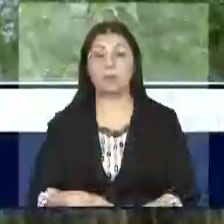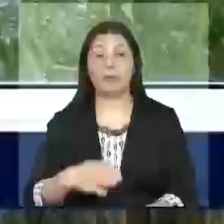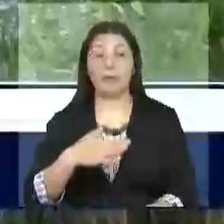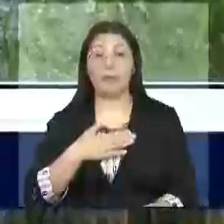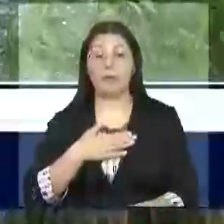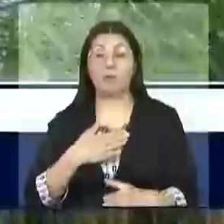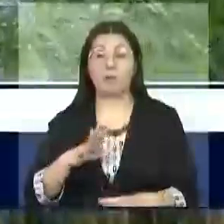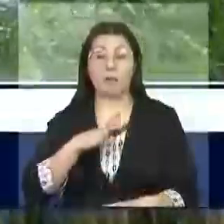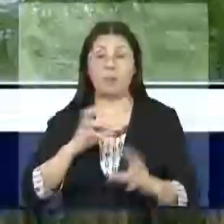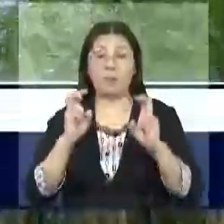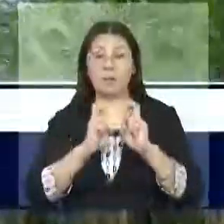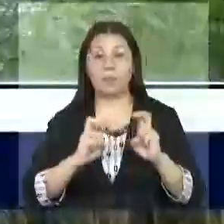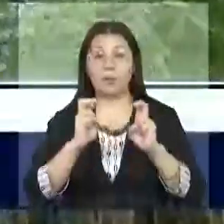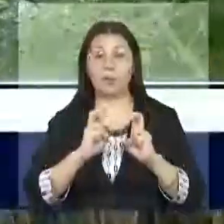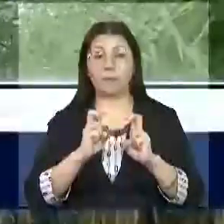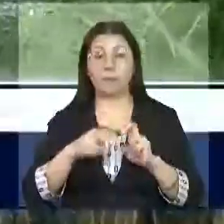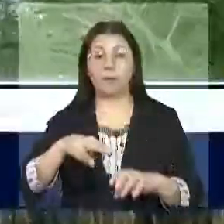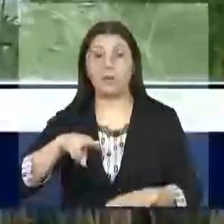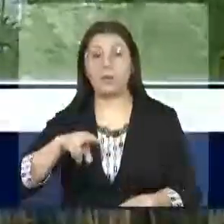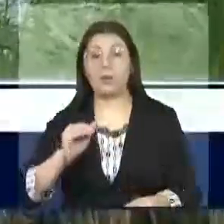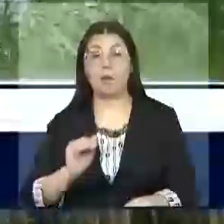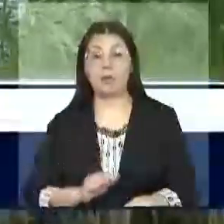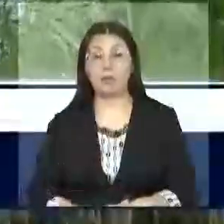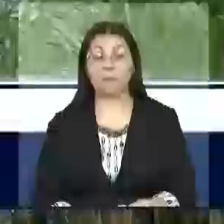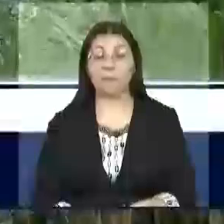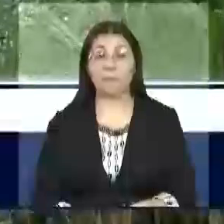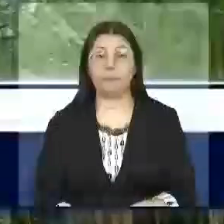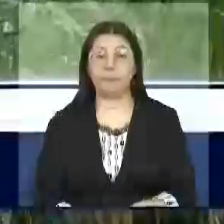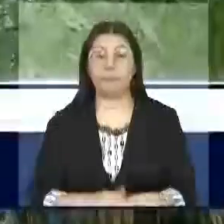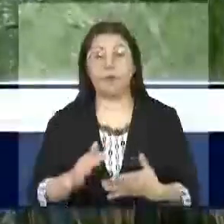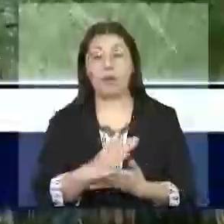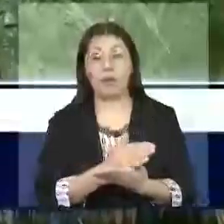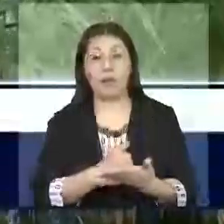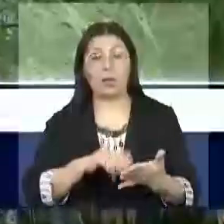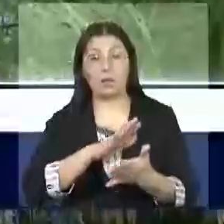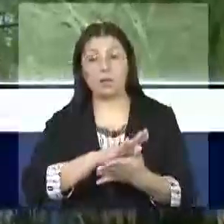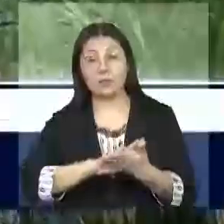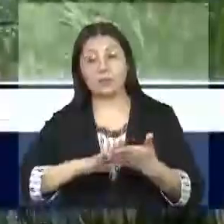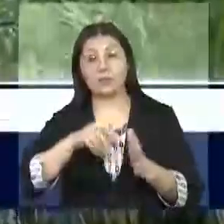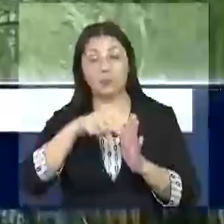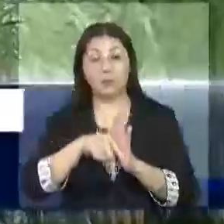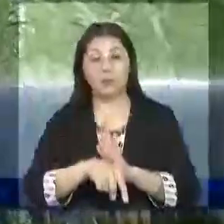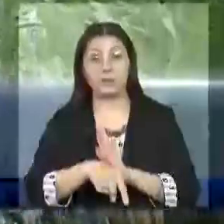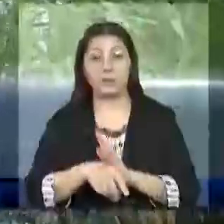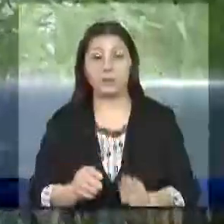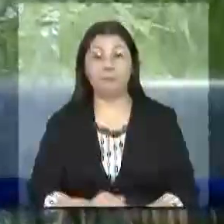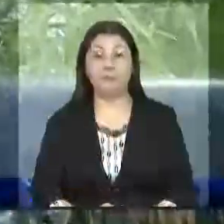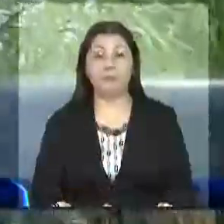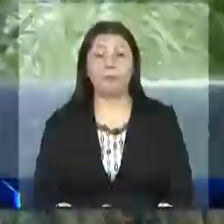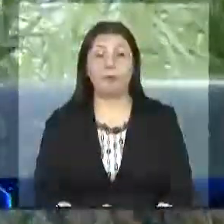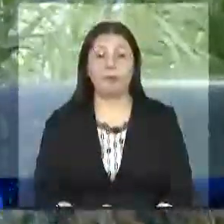проведено обследование пляжей, очистки дна от посторонних предметов, определение границ